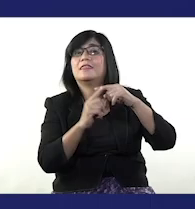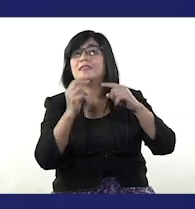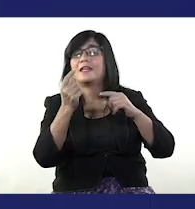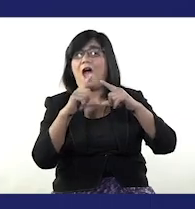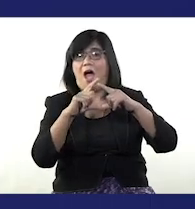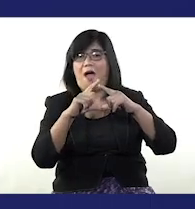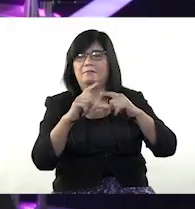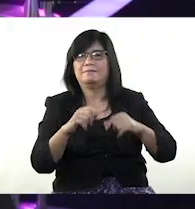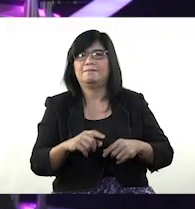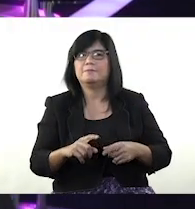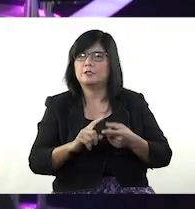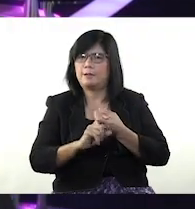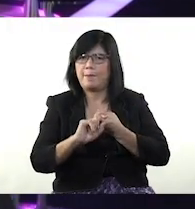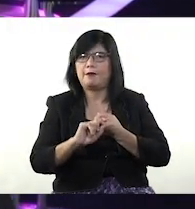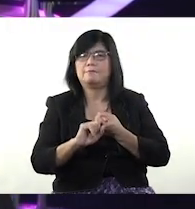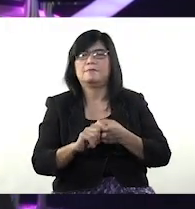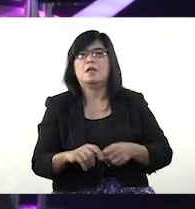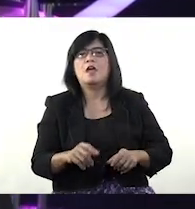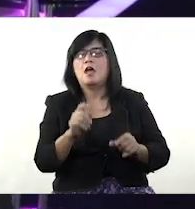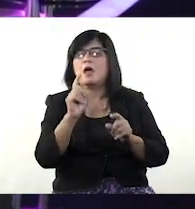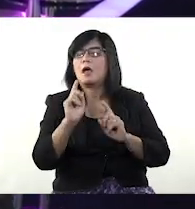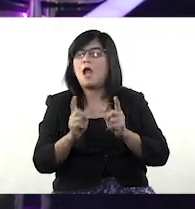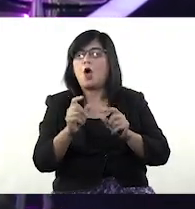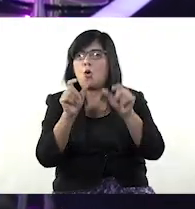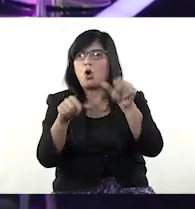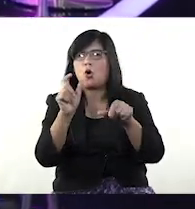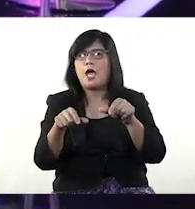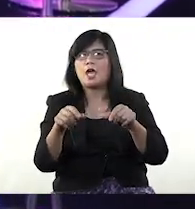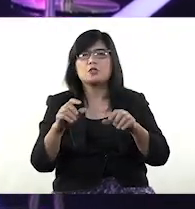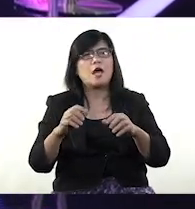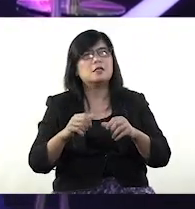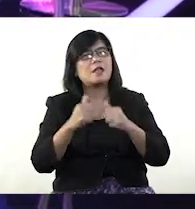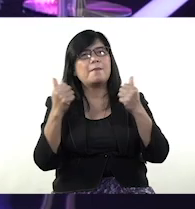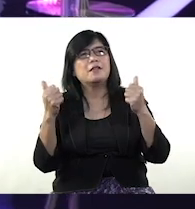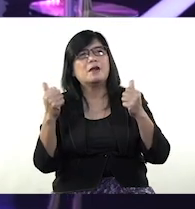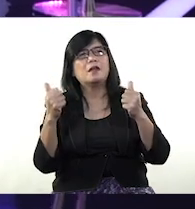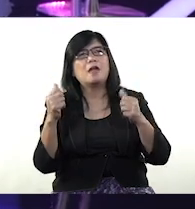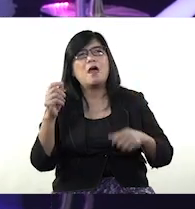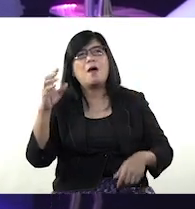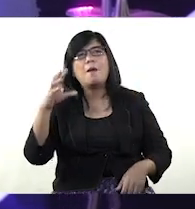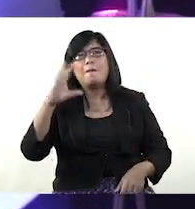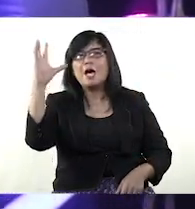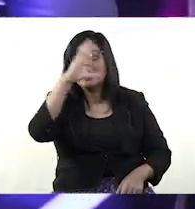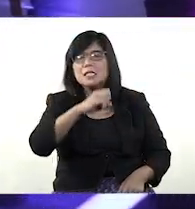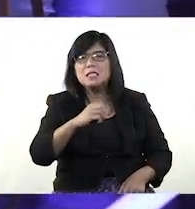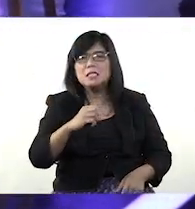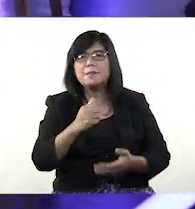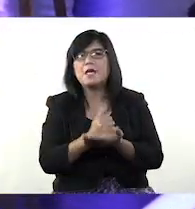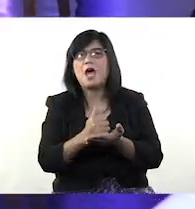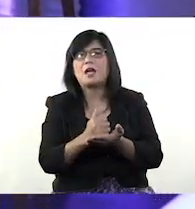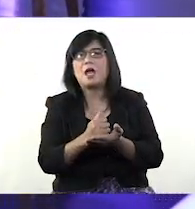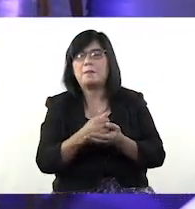Hai kalau orang-orang yang sudah diselamatkan orang-orang yang sudah mengerti kebenaran orang-orang yang sudah tahu bagaimana meninggalkan dosa meninggalkan